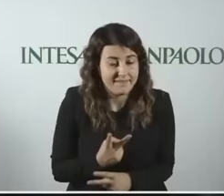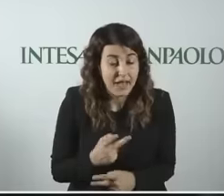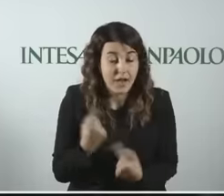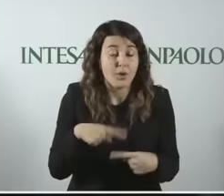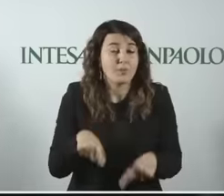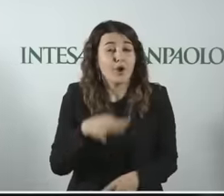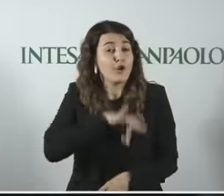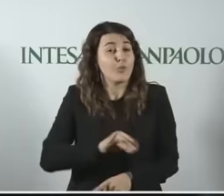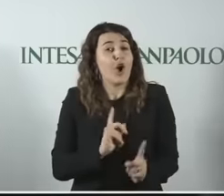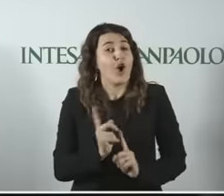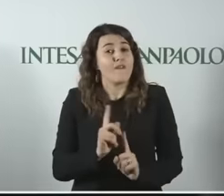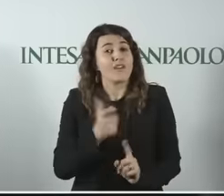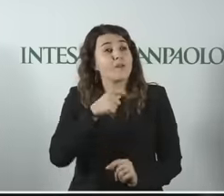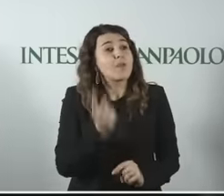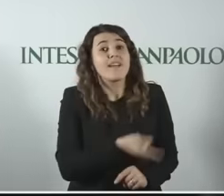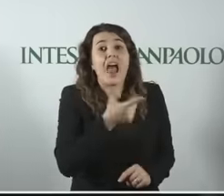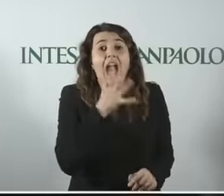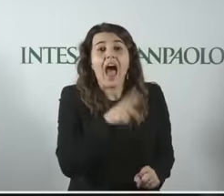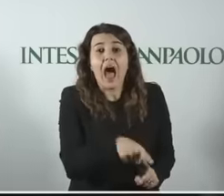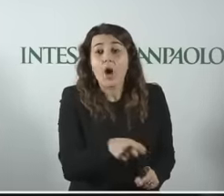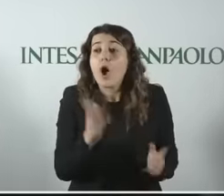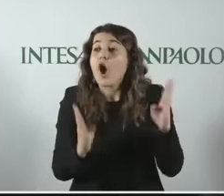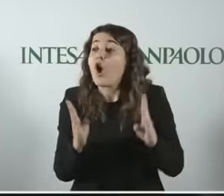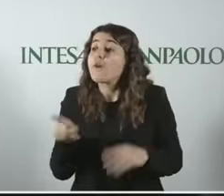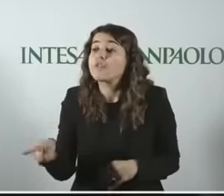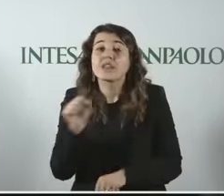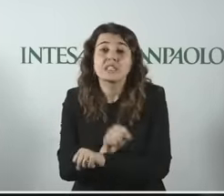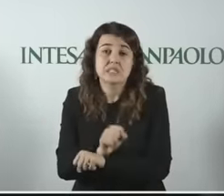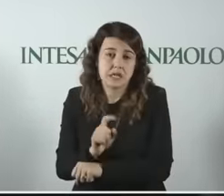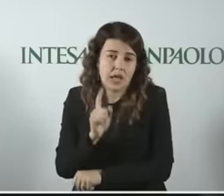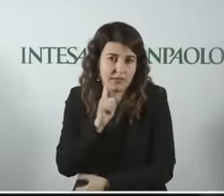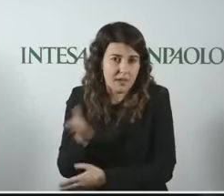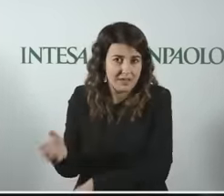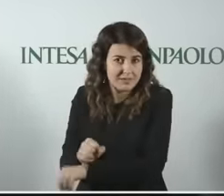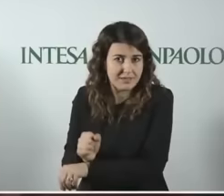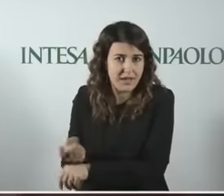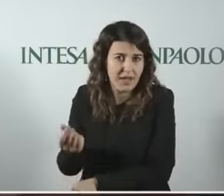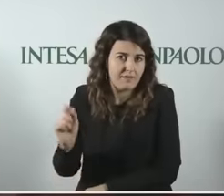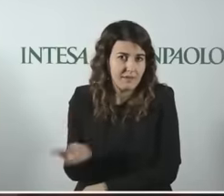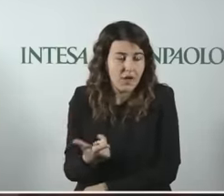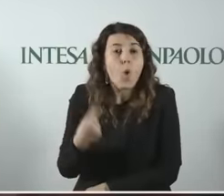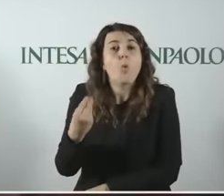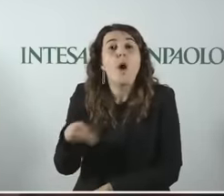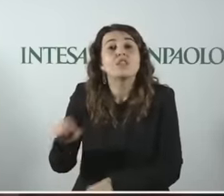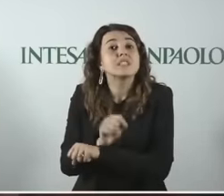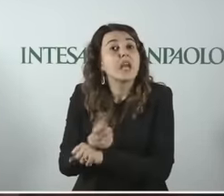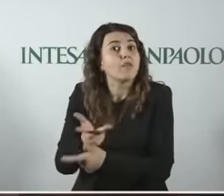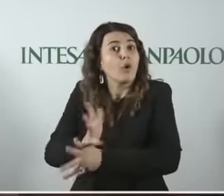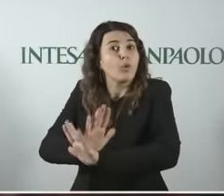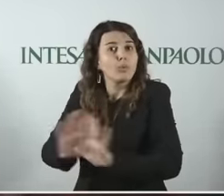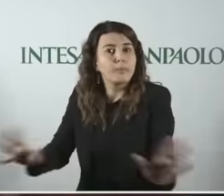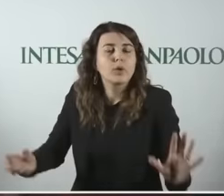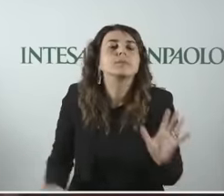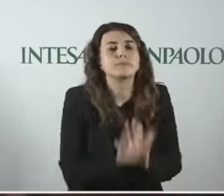conveniva fabbricare i mulini ad acqua finché c'erano gli schiavi nel Medioevo quando gli schiavi non ci sono più nasce il mulino e quindi